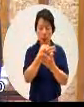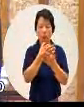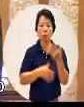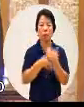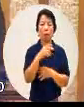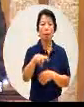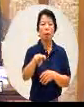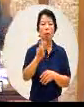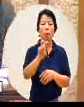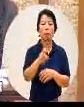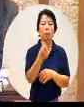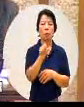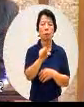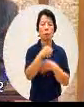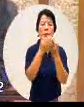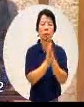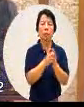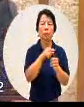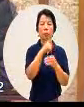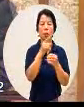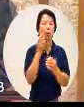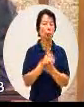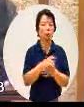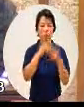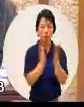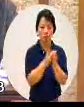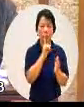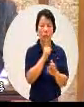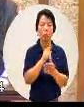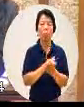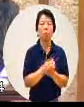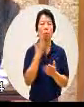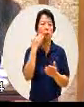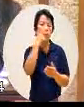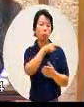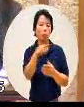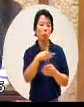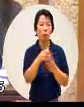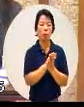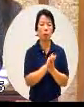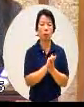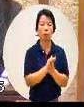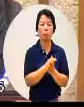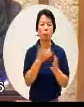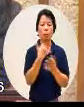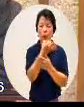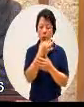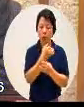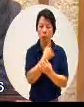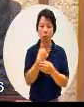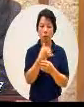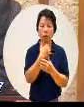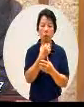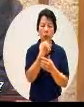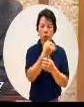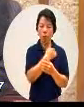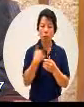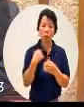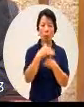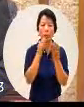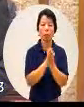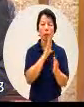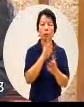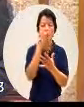25萬也就是說整個來講我們如果跟這個做這樣的這個節流的這個控制的話